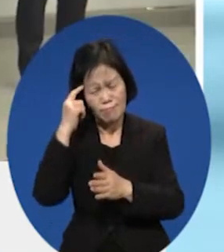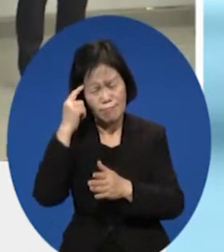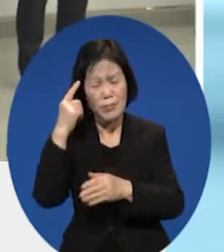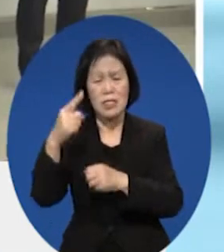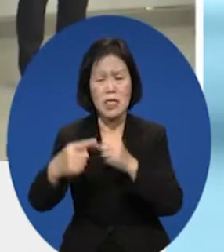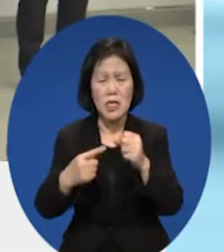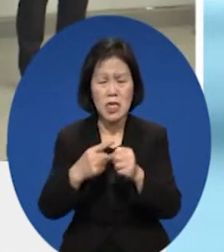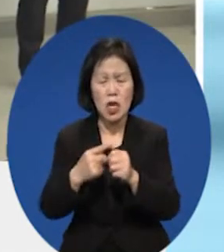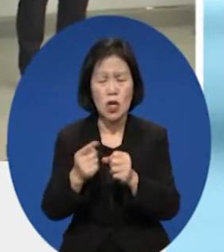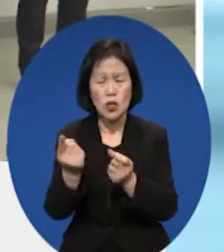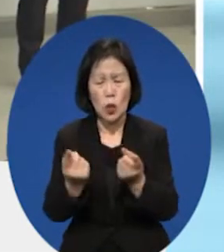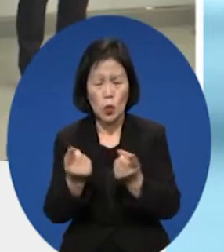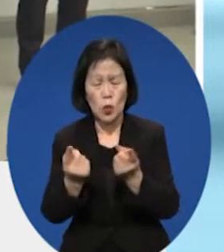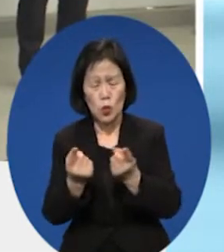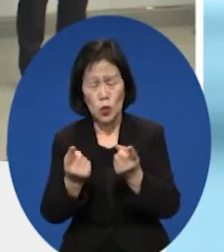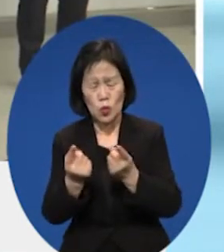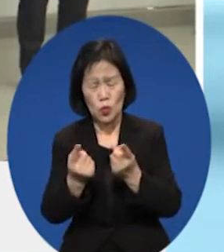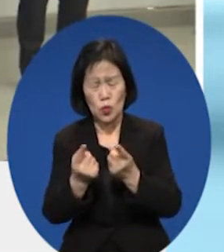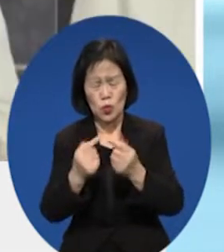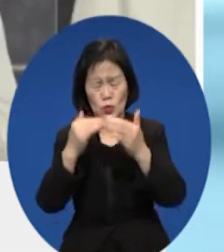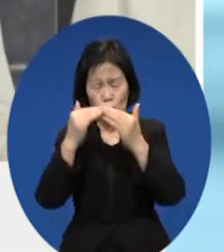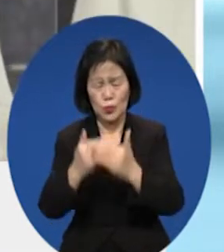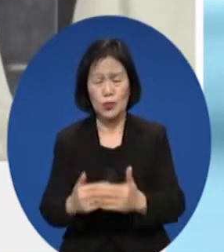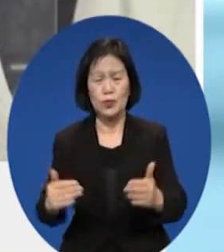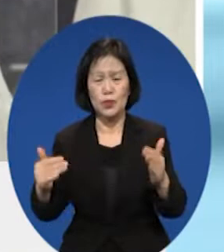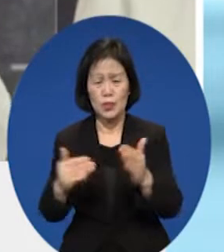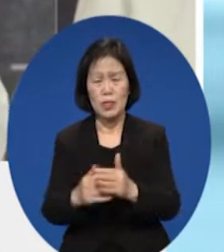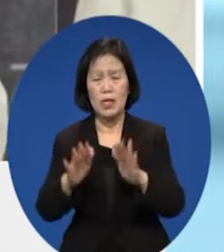문구 조정하고 그런 그 과정들을 거쳐서